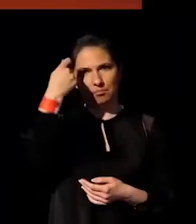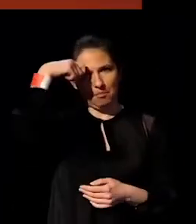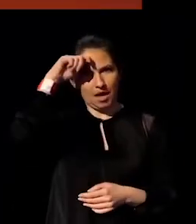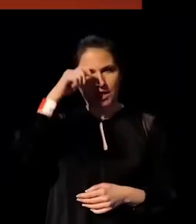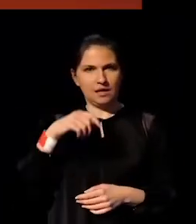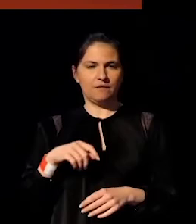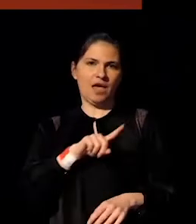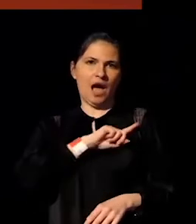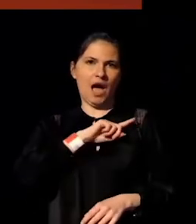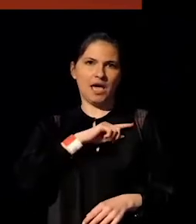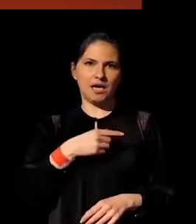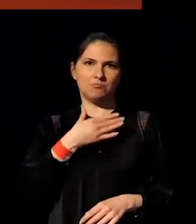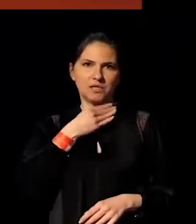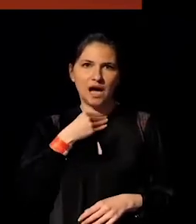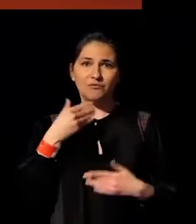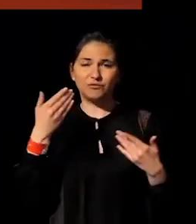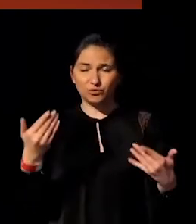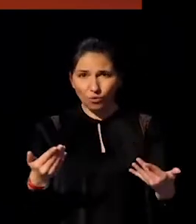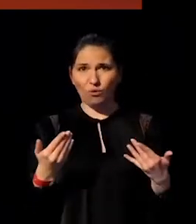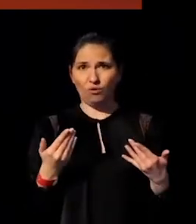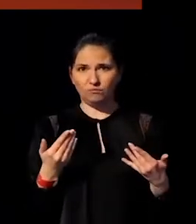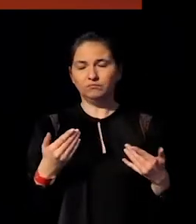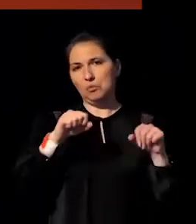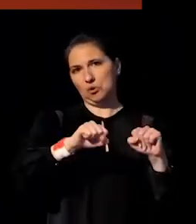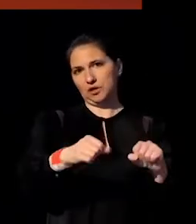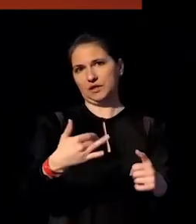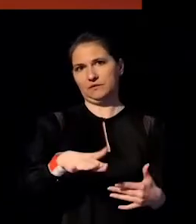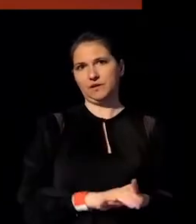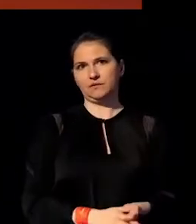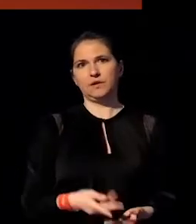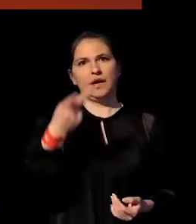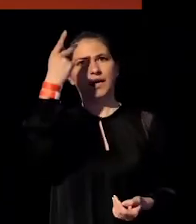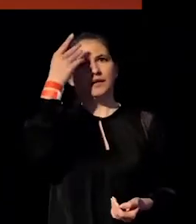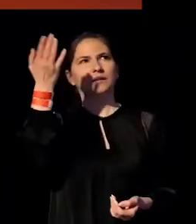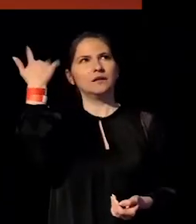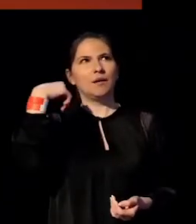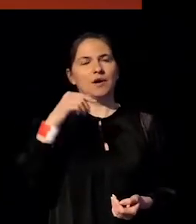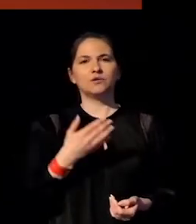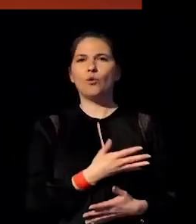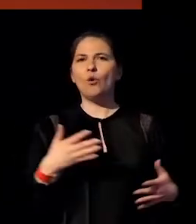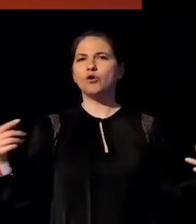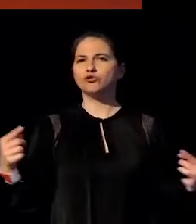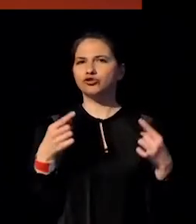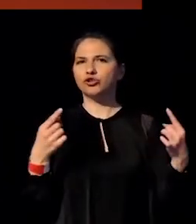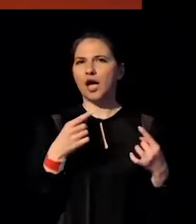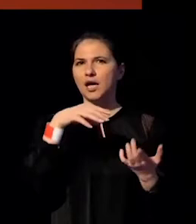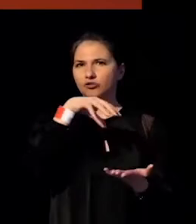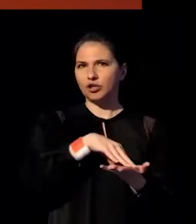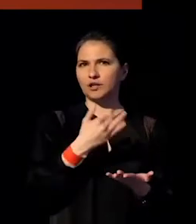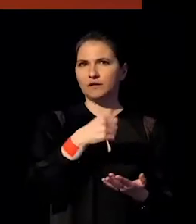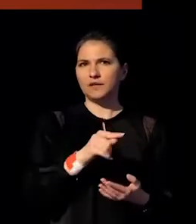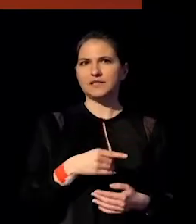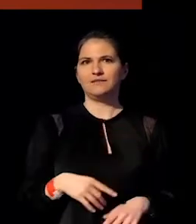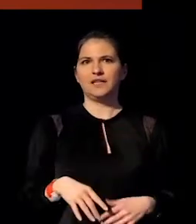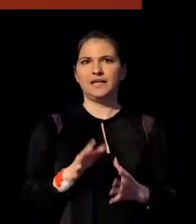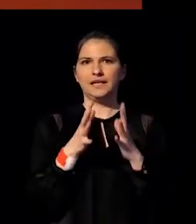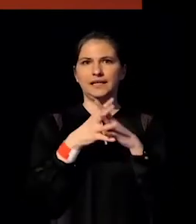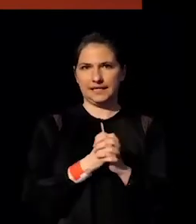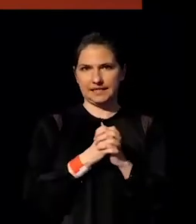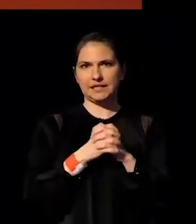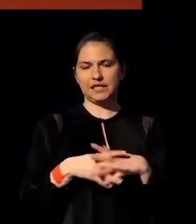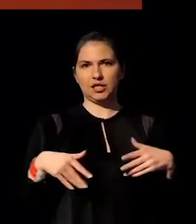Co. enteignen, ist auch dadurch möglich. Ich erinnere mich noch an eine große Schlacht in der Stadt, als die christlichen Kirchen